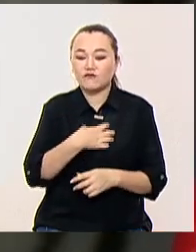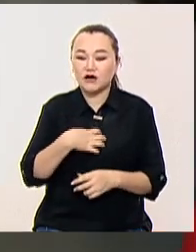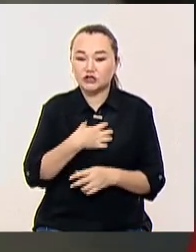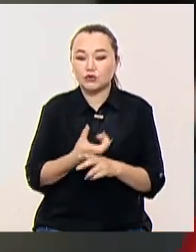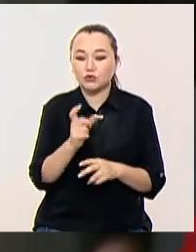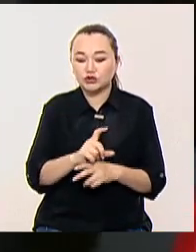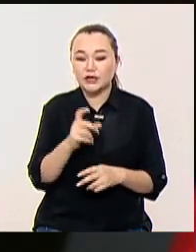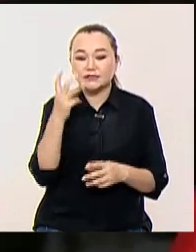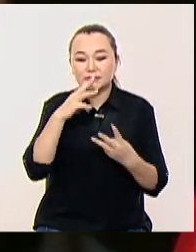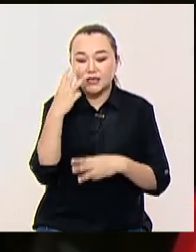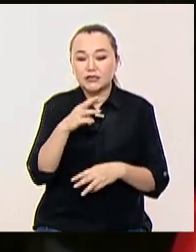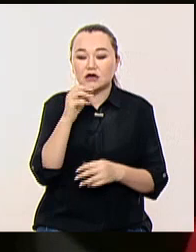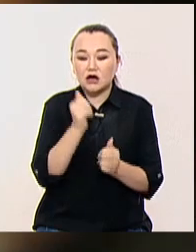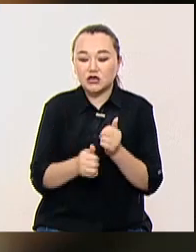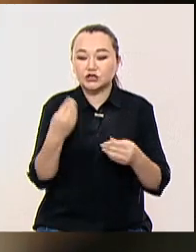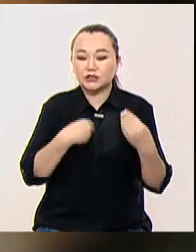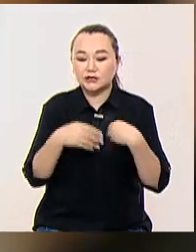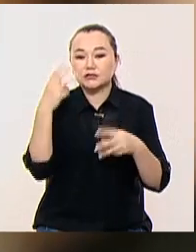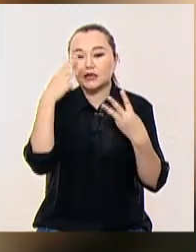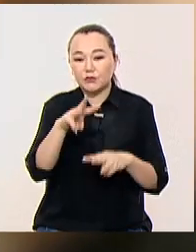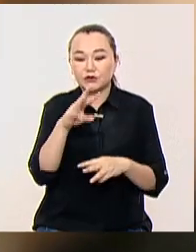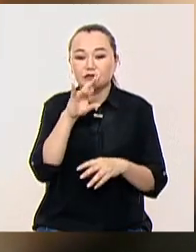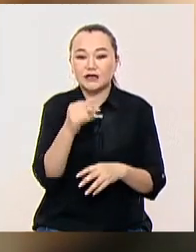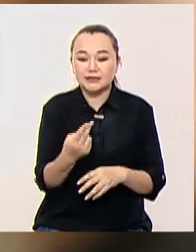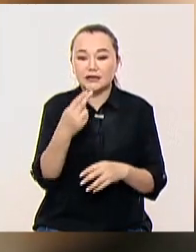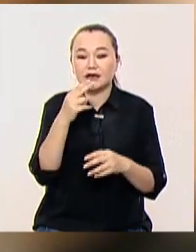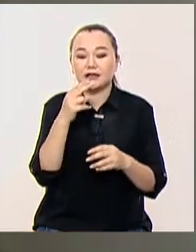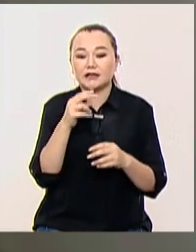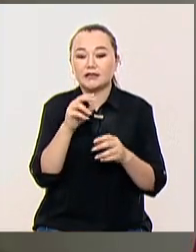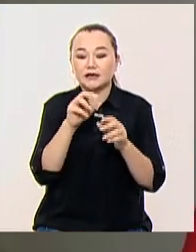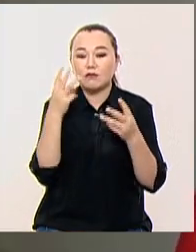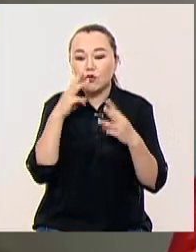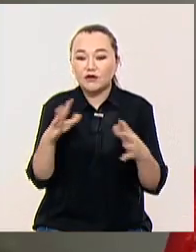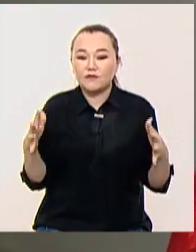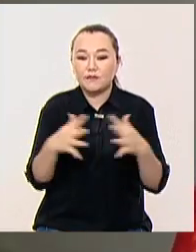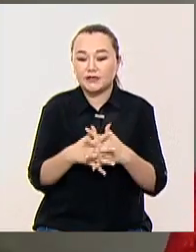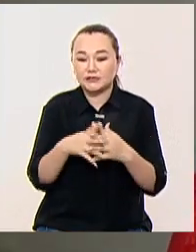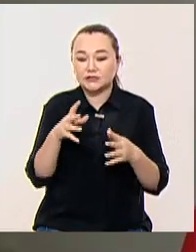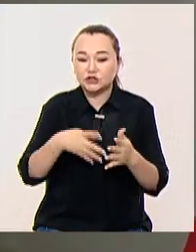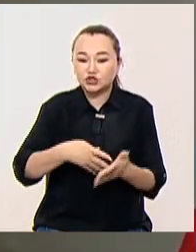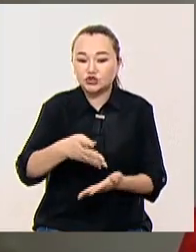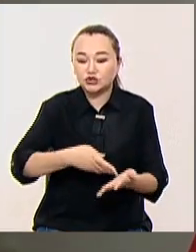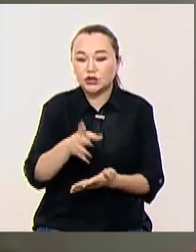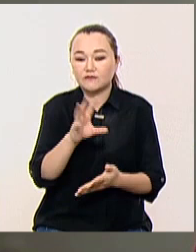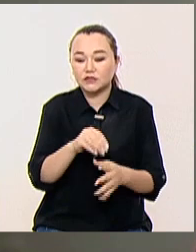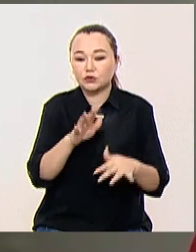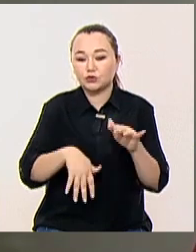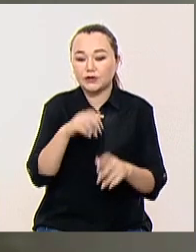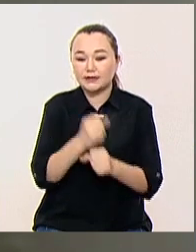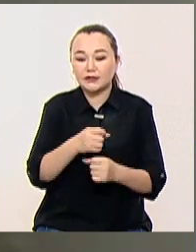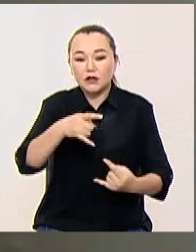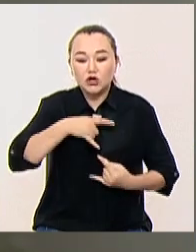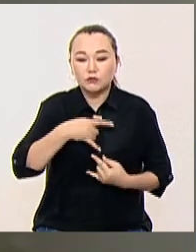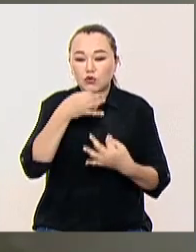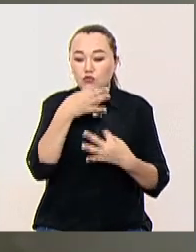маңызды. Дизайнер әр киімін заманауи әрі ұлттық стильдерді ұштастыра отырып тігеді. Оның қолынан шыққан костюмдерді